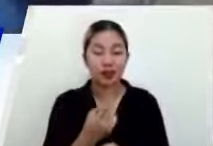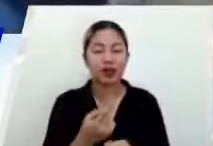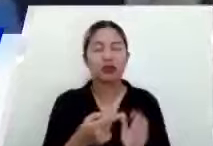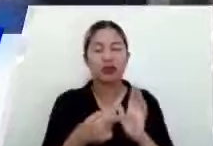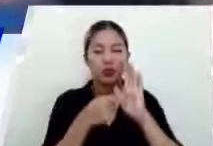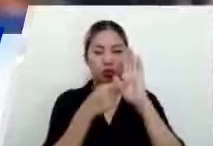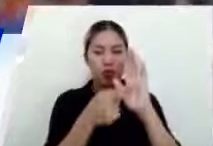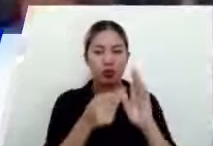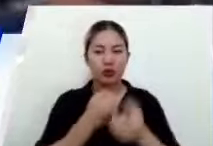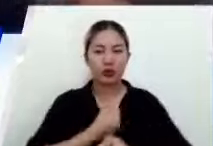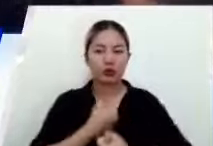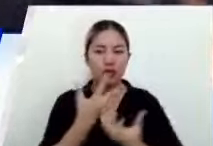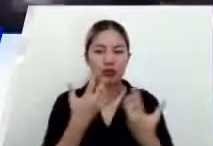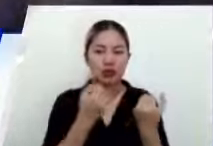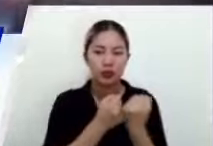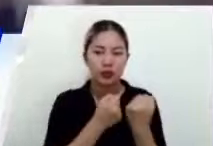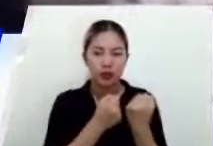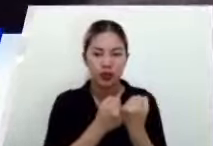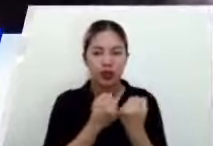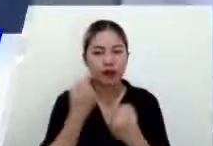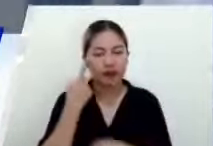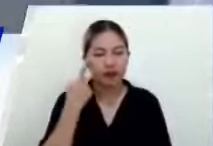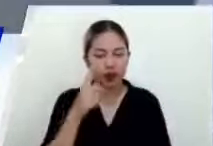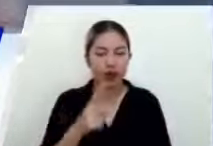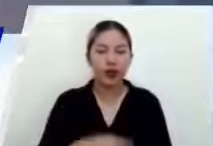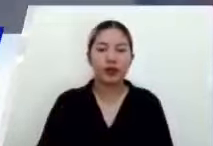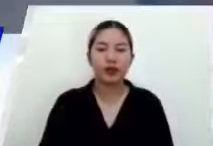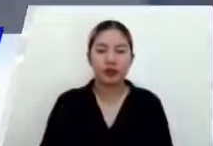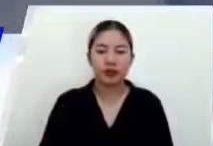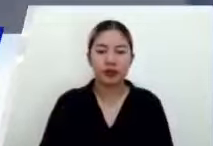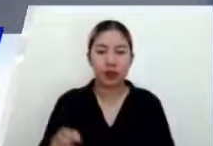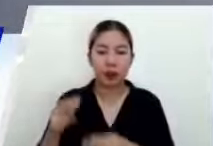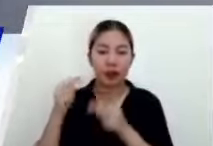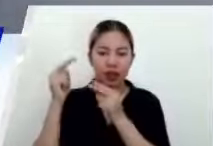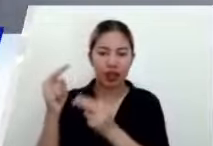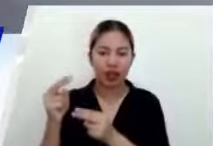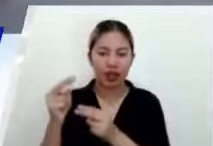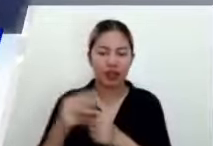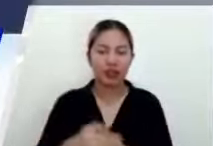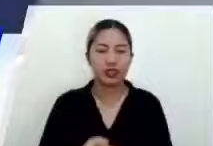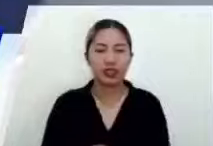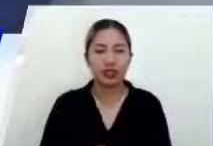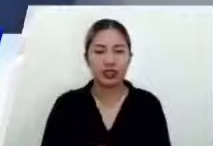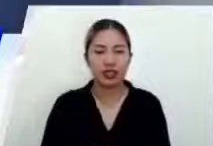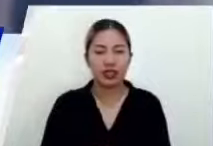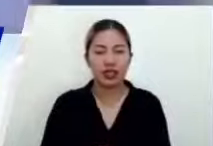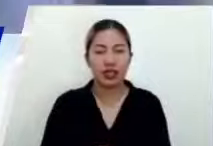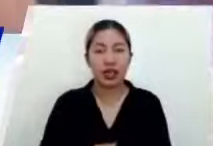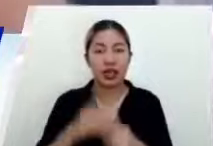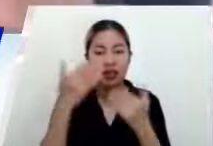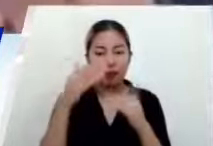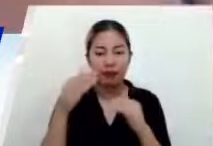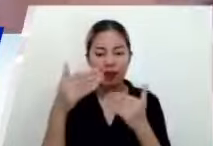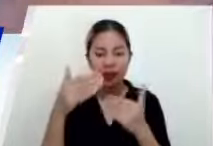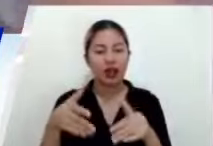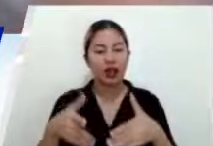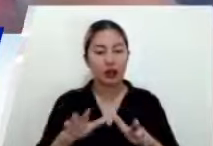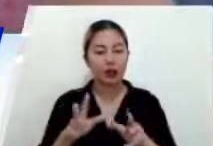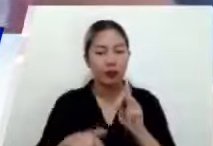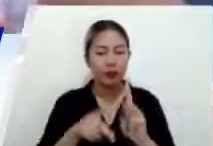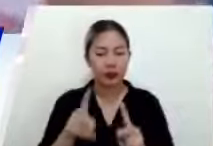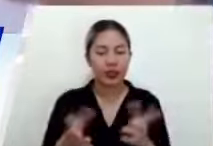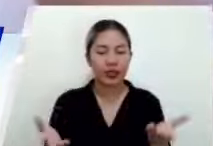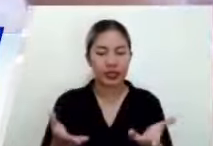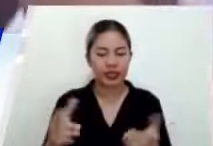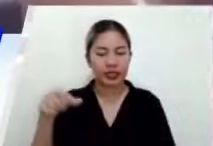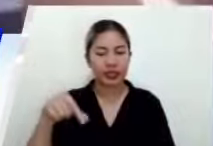ng suporta sa kanilang mga pambanto. At limitado nga ang mga supporters dito sa Maykilino Grandstand at di pinapayagang makalapit